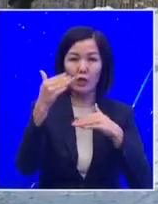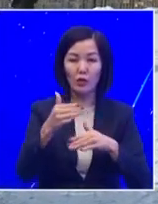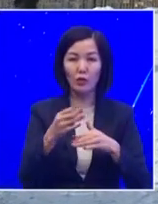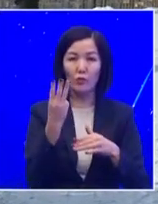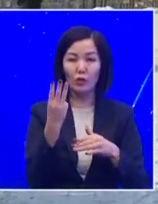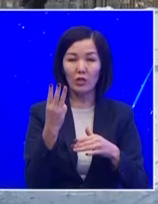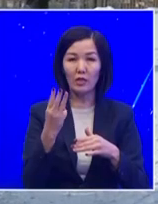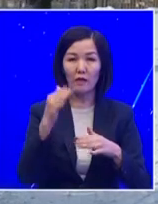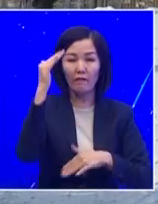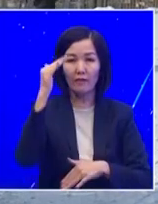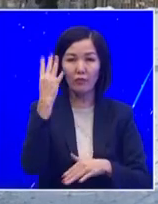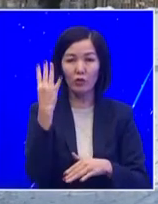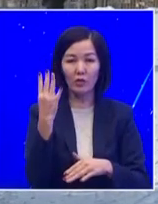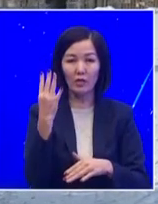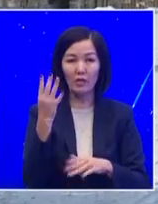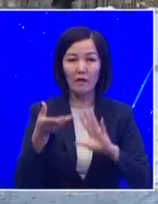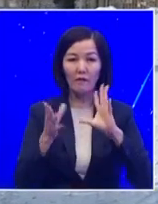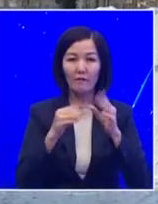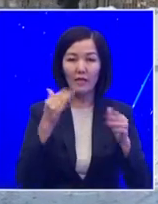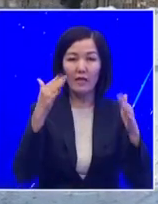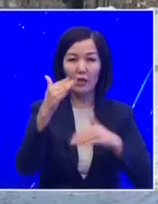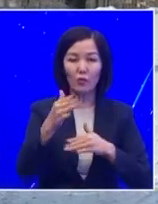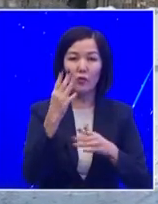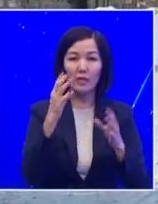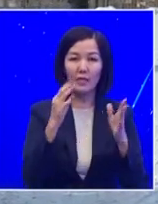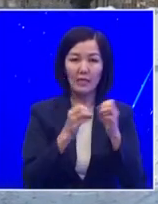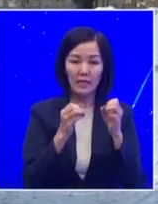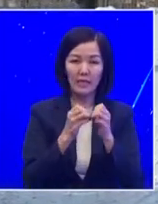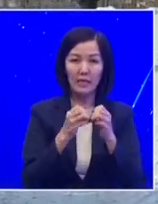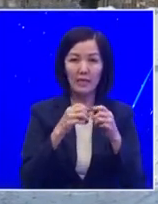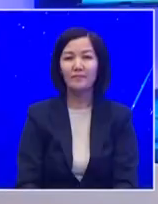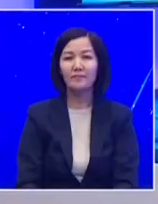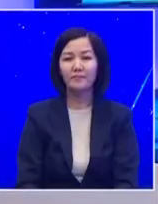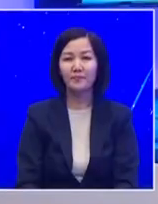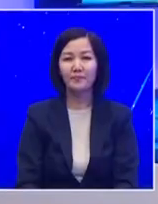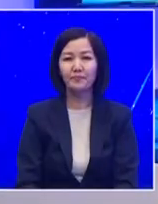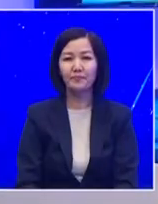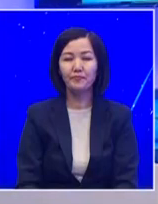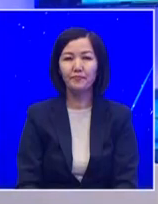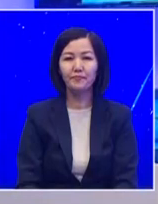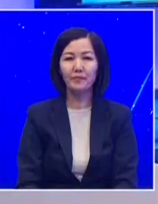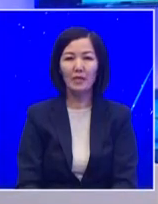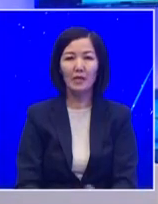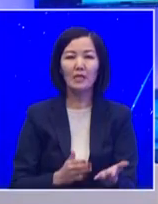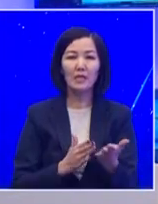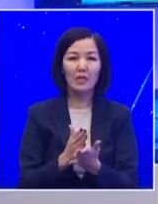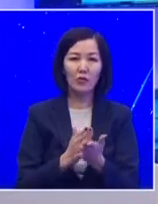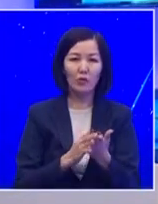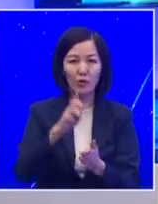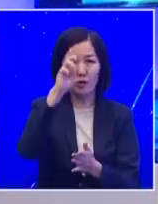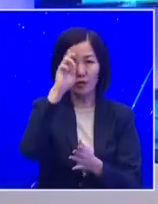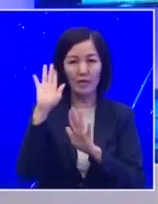метра, высотой 4, примерно длиной 10 метров. Он будет светиться разными цветами. Операция «Елка».